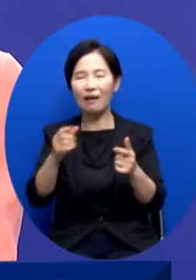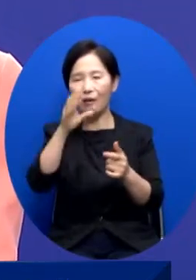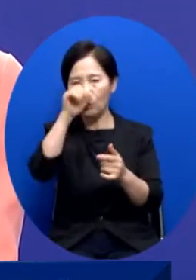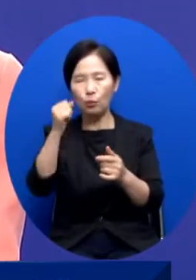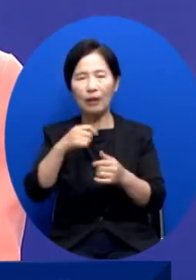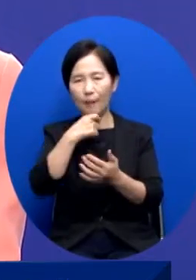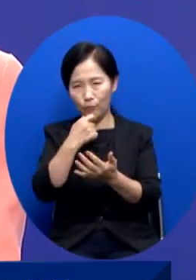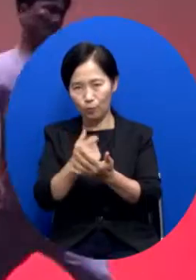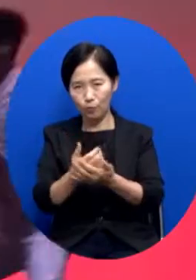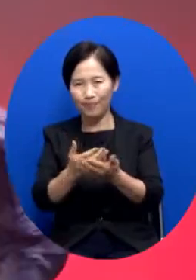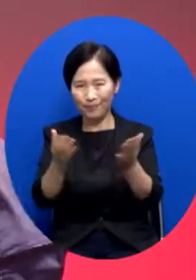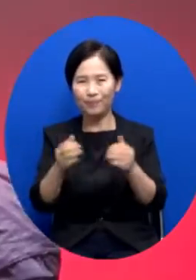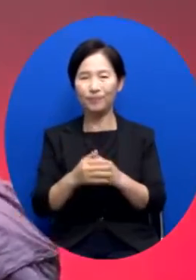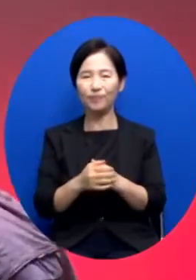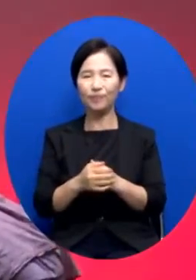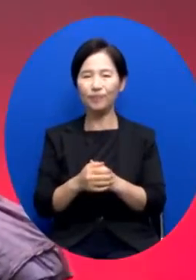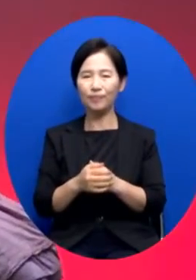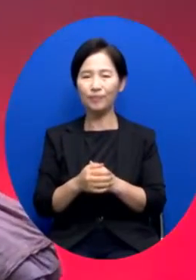전해드립니다.